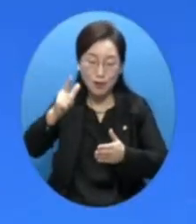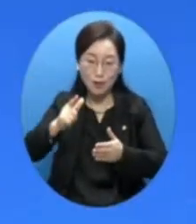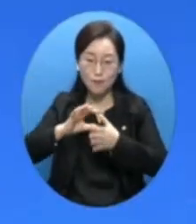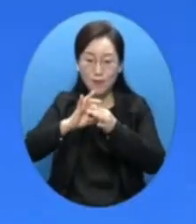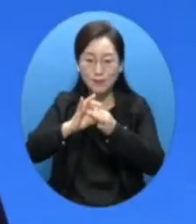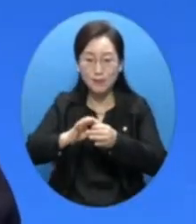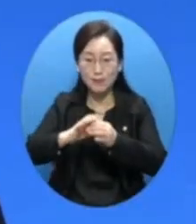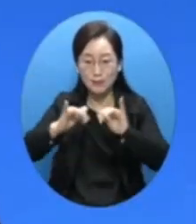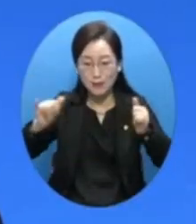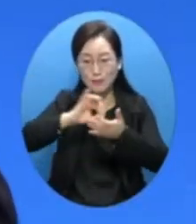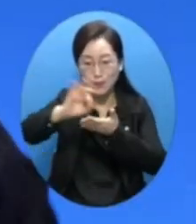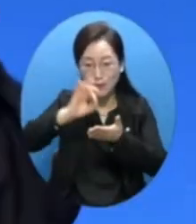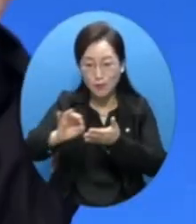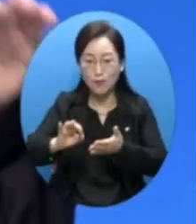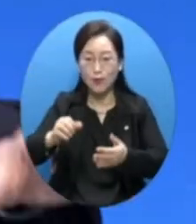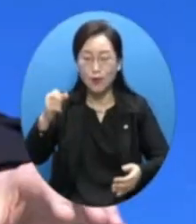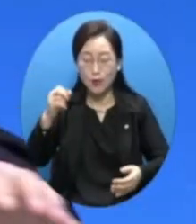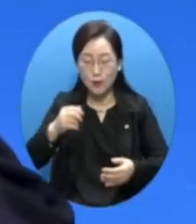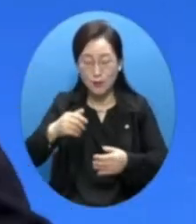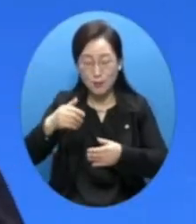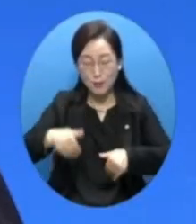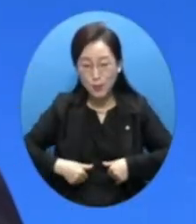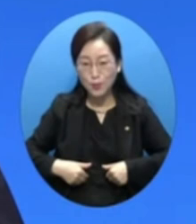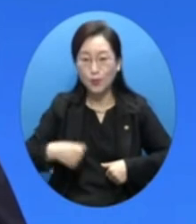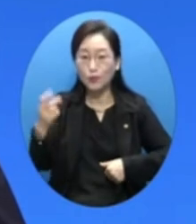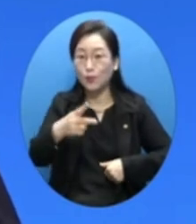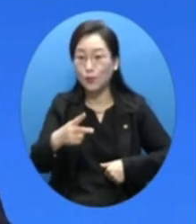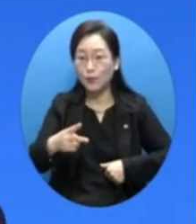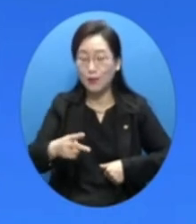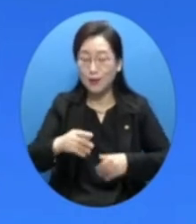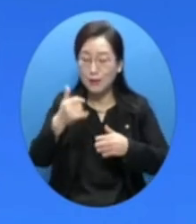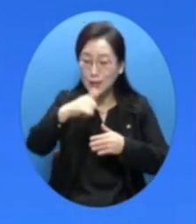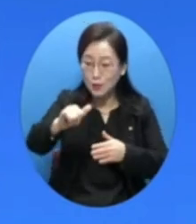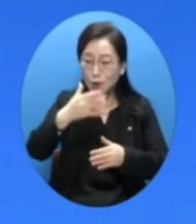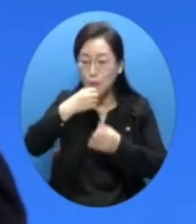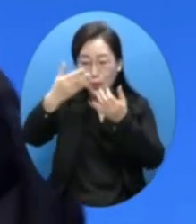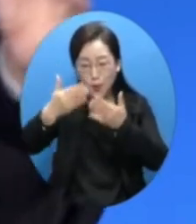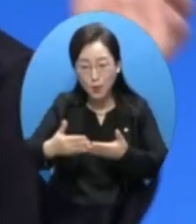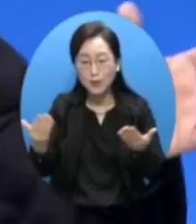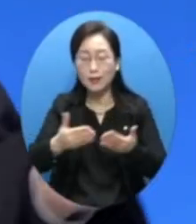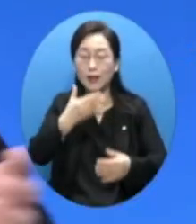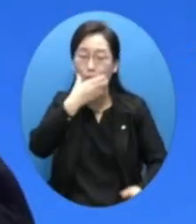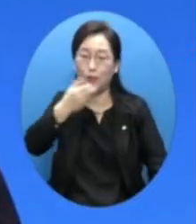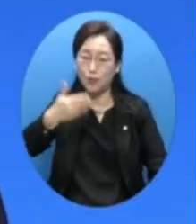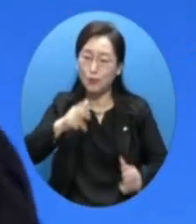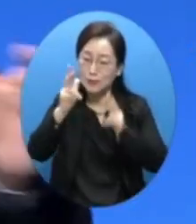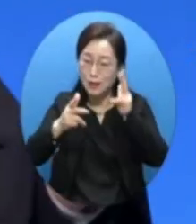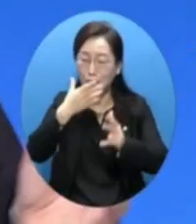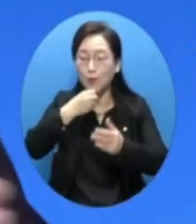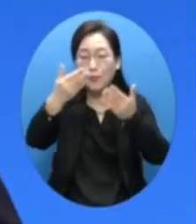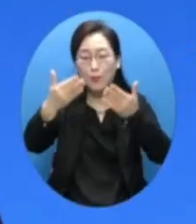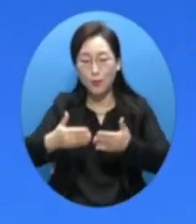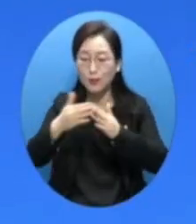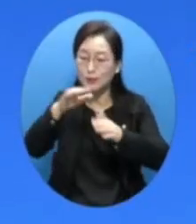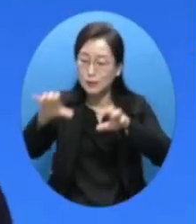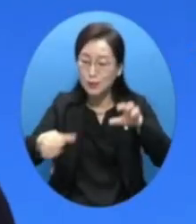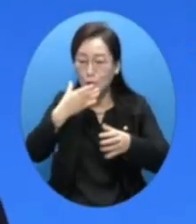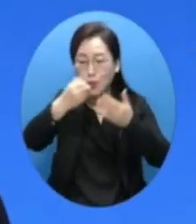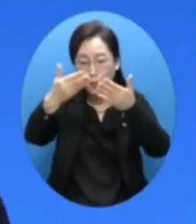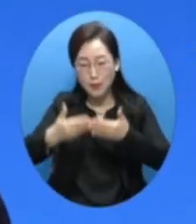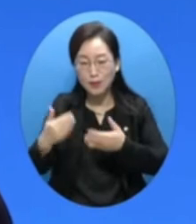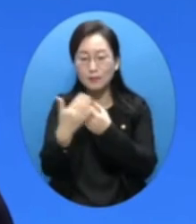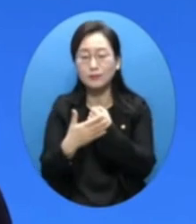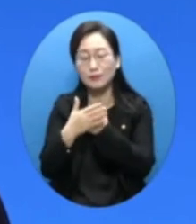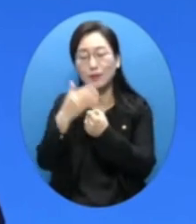쓰임 받게 하여 주시고 우리의 믿음을 통하여 우리 가정의 복을 받고 자녀가 복을 받고 직장의 복을 받고 사도의 복을 받고 우리 의 복을 받는